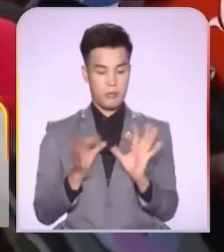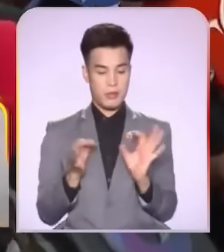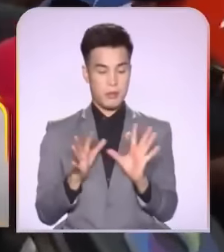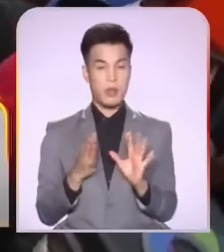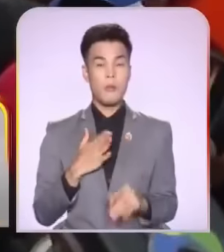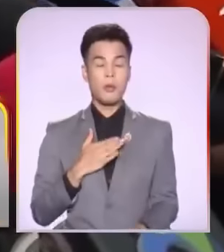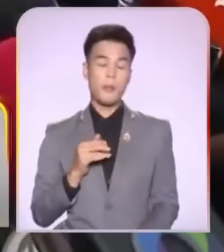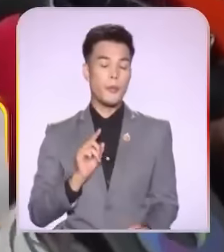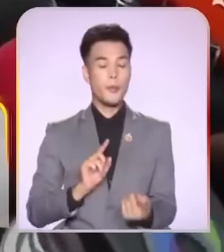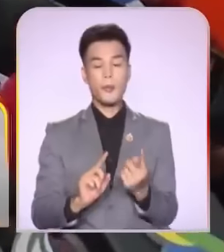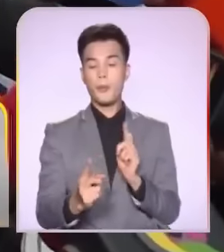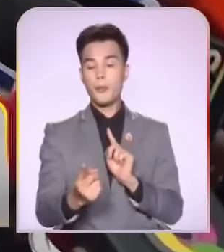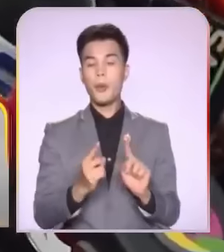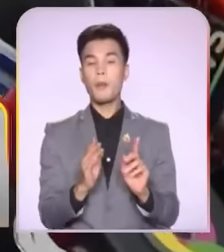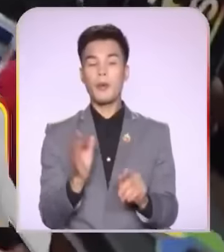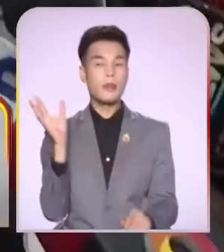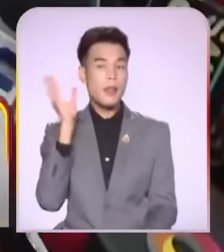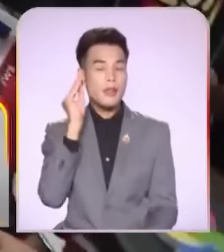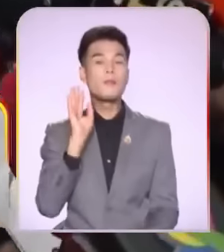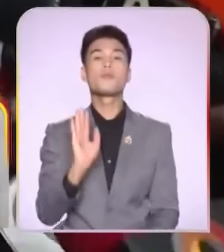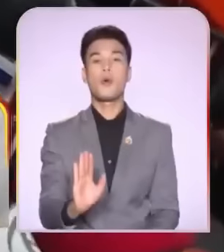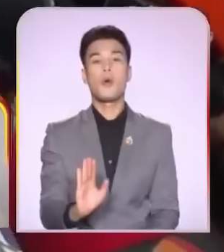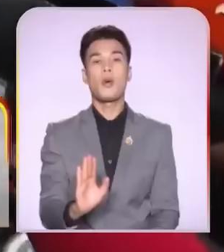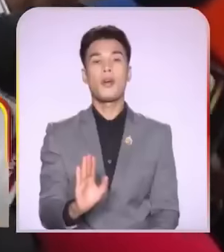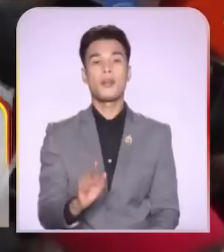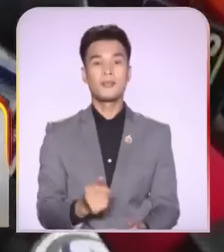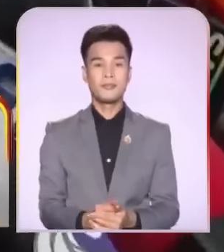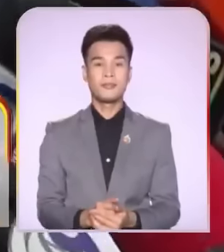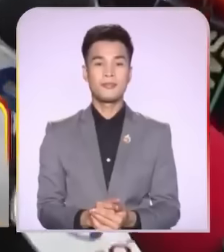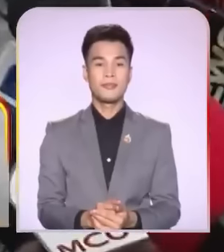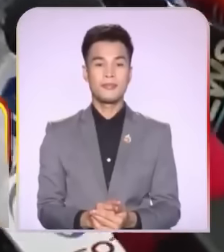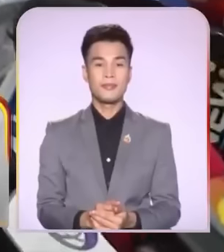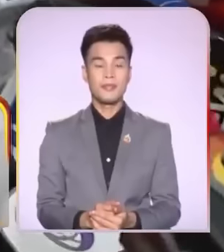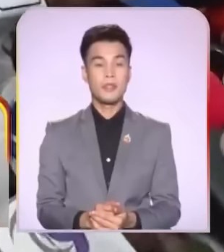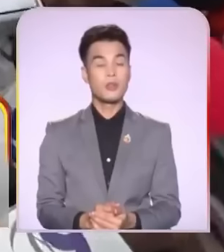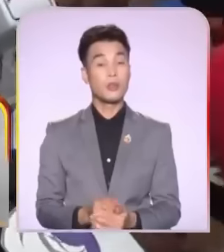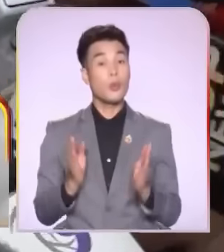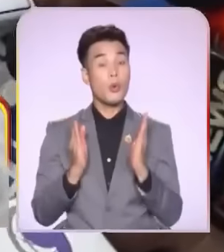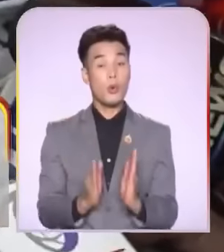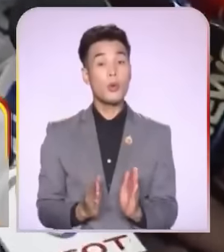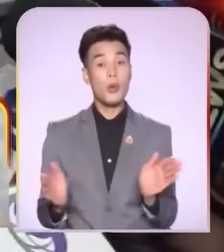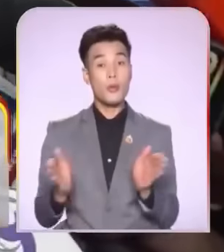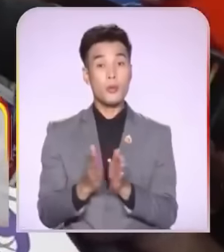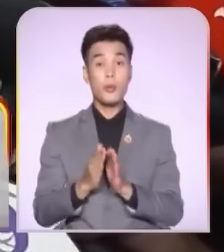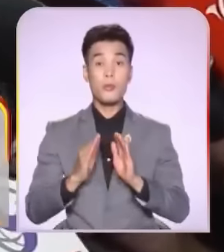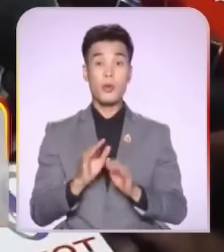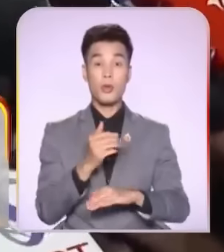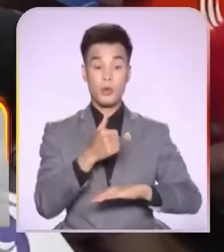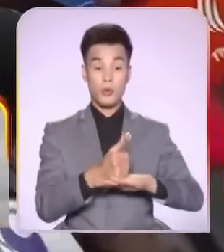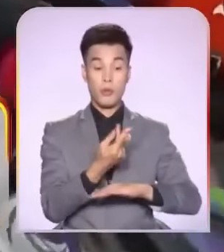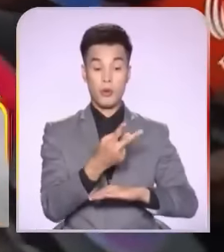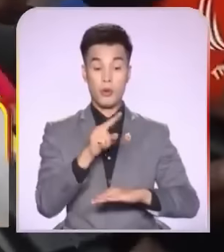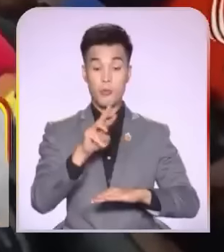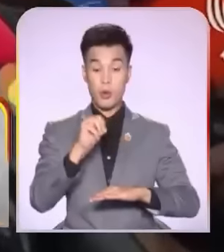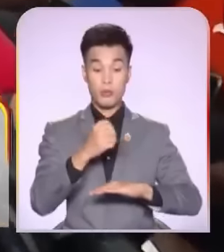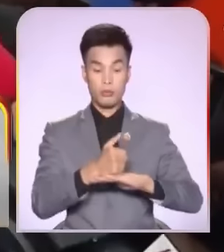นที่เดินผ่านไปผ่านมาแล้วได้ยินเฉยๆบอกแบบนี้นะคะซึ่งคุณสมบัติของบุคคลที่จะมาเป็นรัฐมนตรีก็ต้องว่